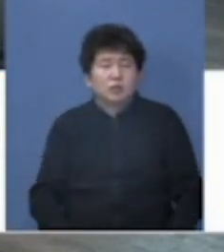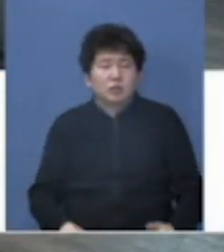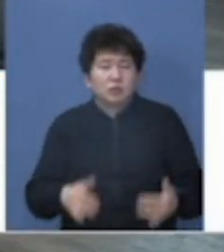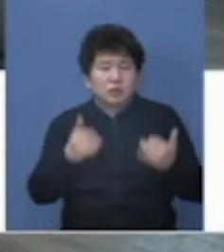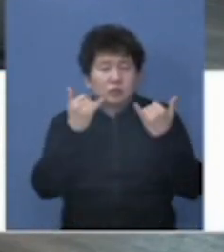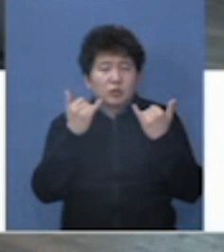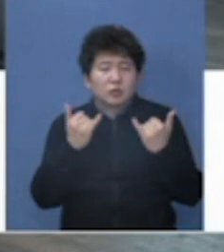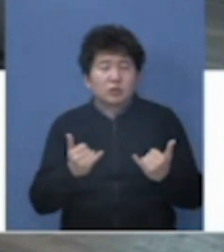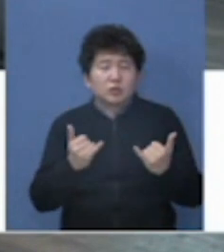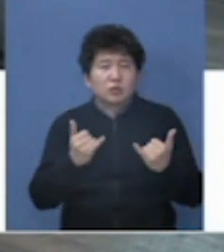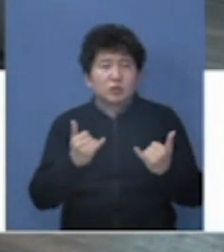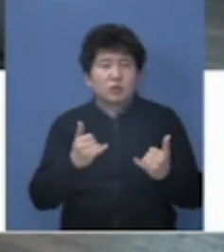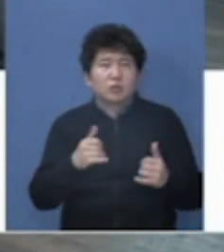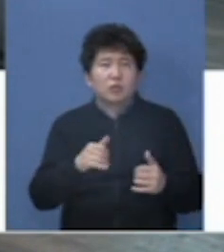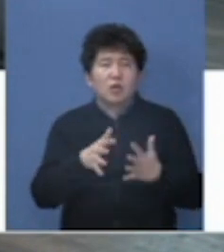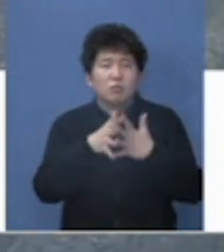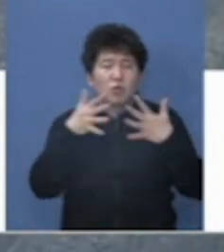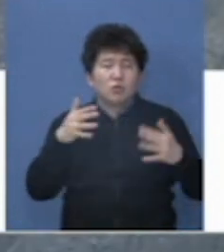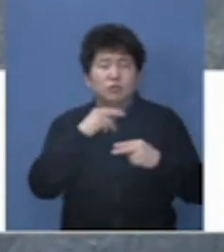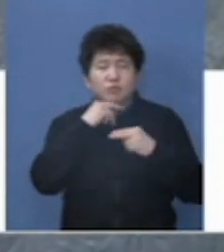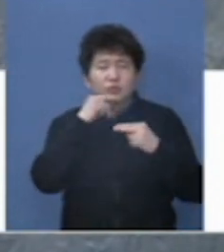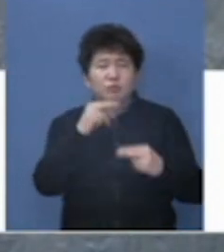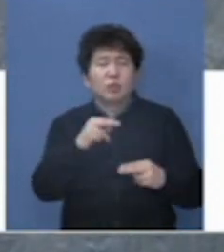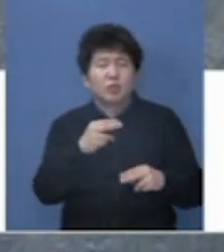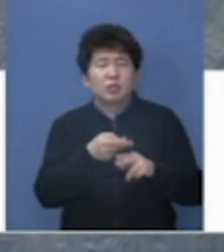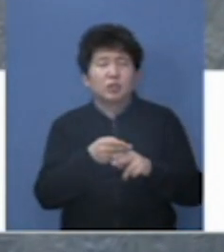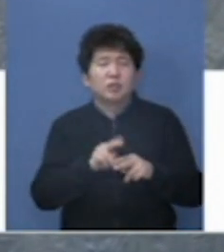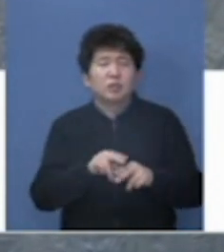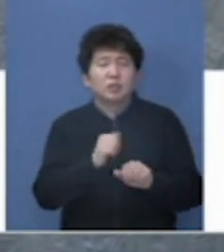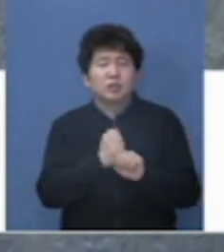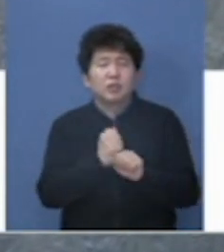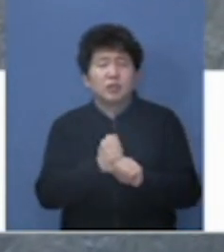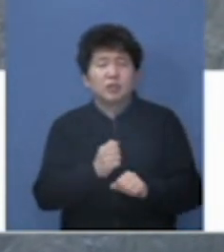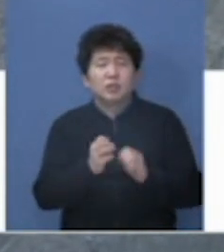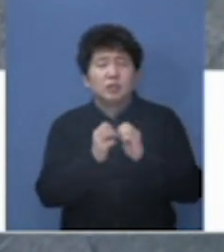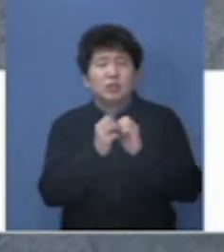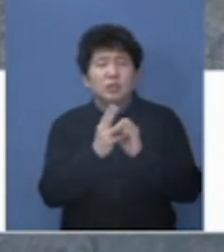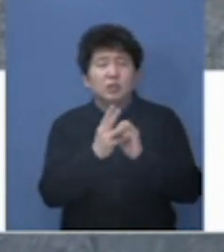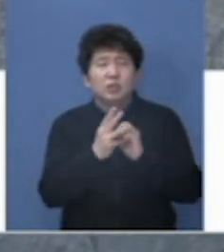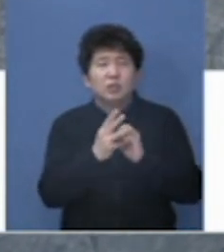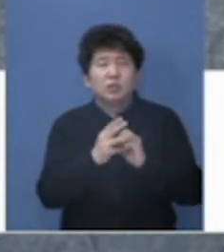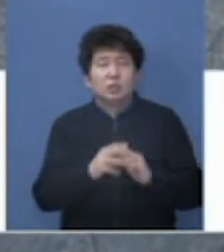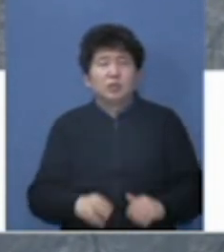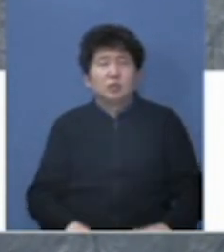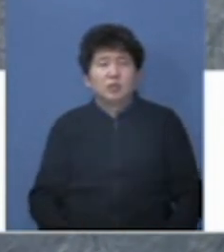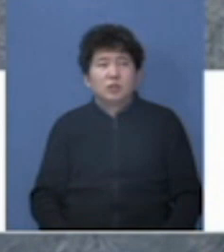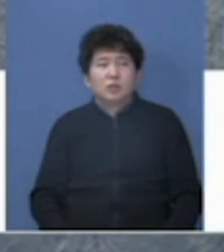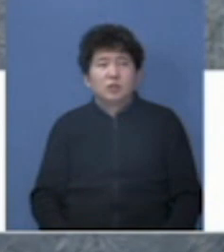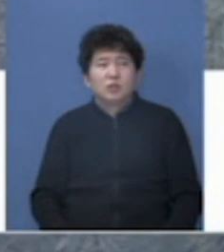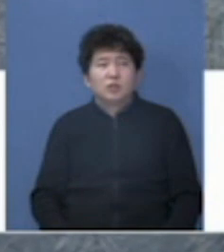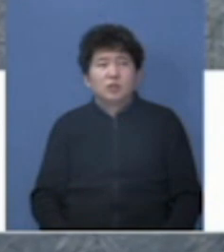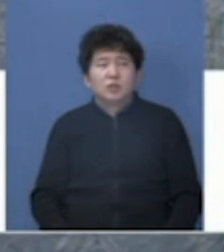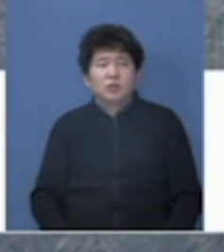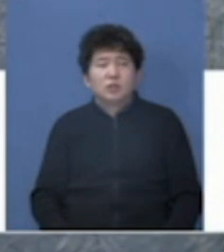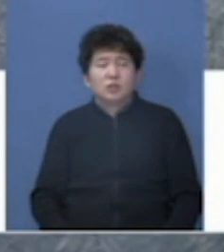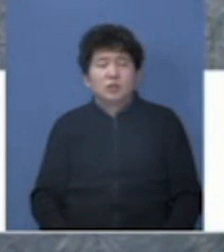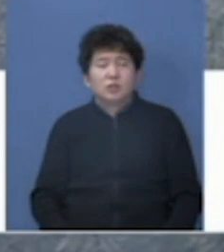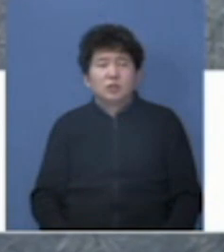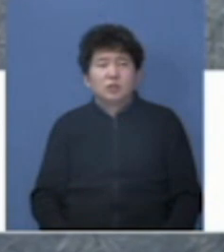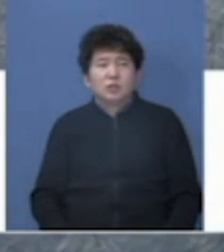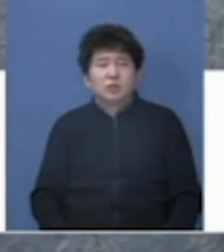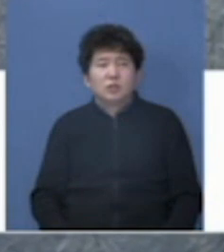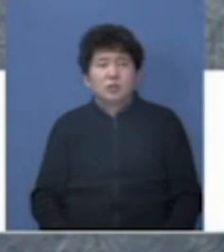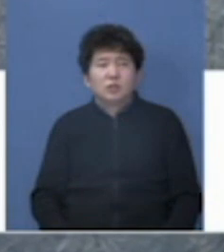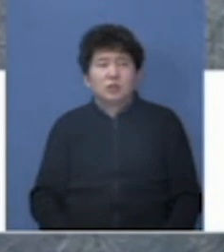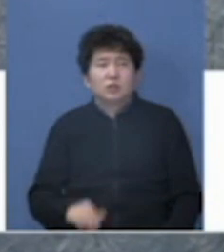аппаратты кәсібилендіруге ерекше ден қойылған. 24 жылы 13 ақпандағы әдеп жөніндегі кеңес отырысында 7 сұрақ қаралды.